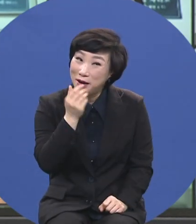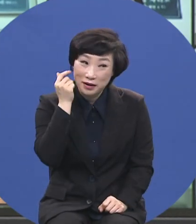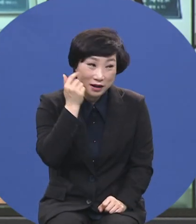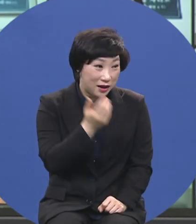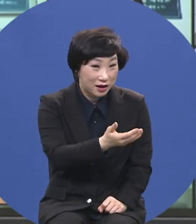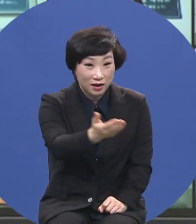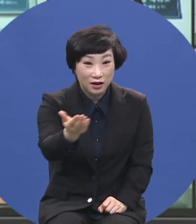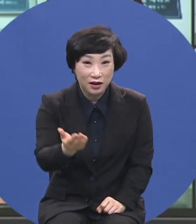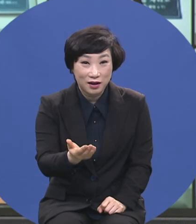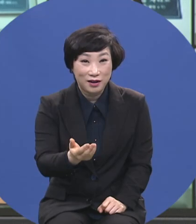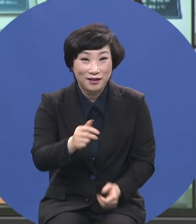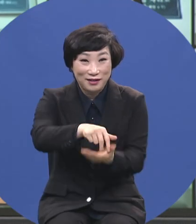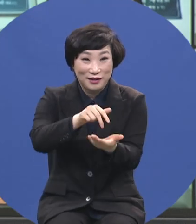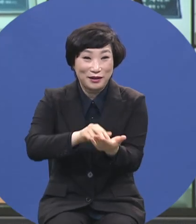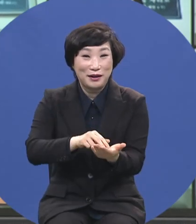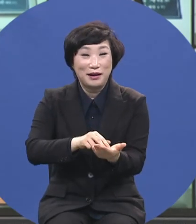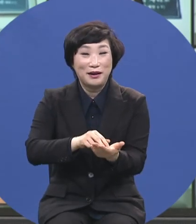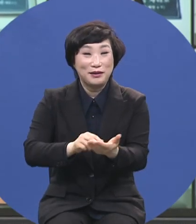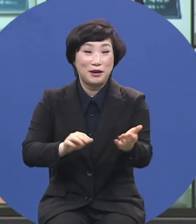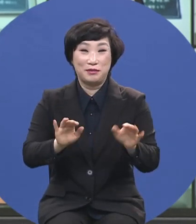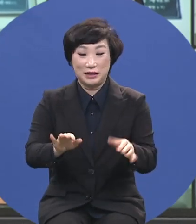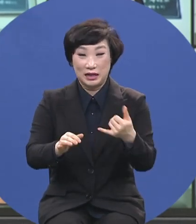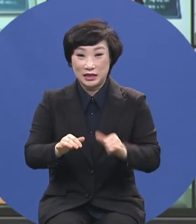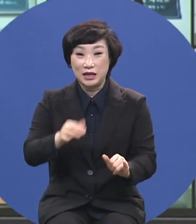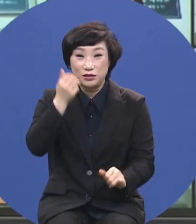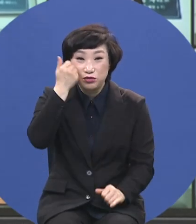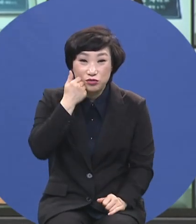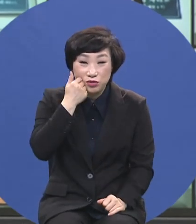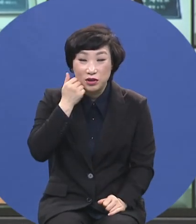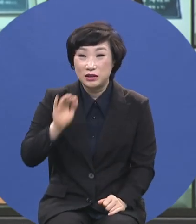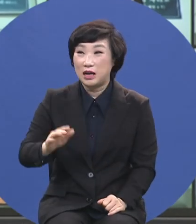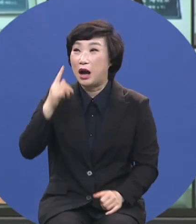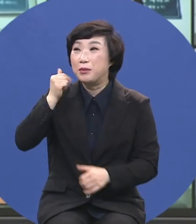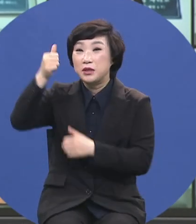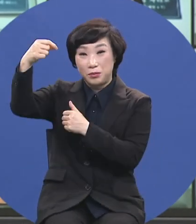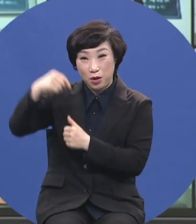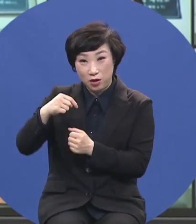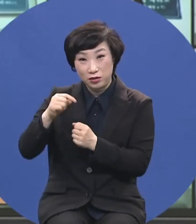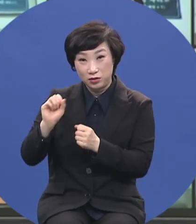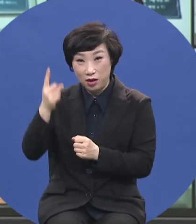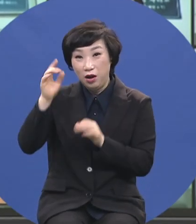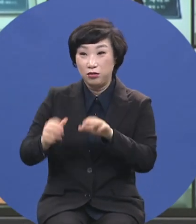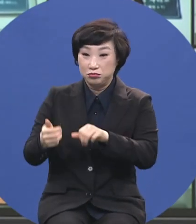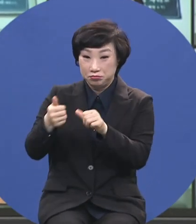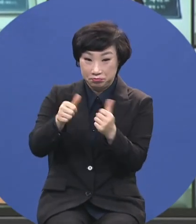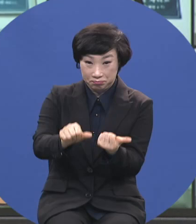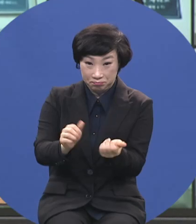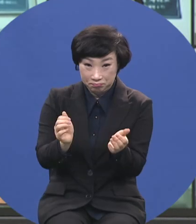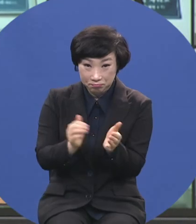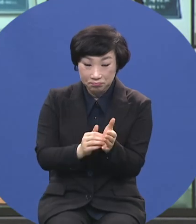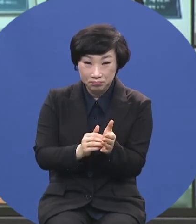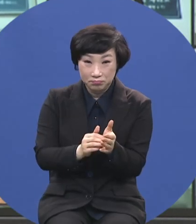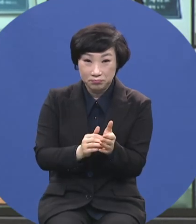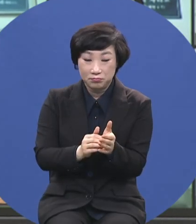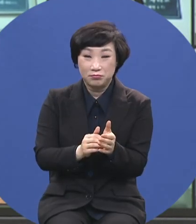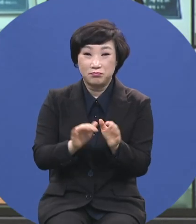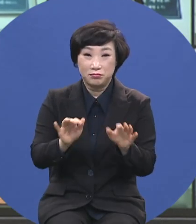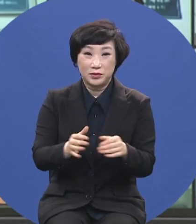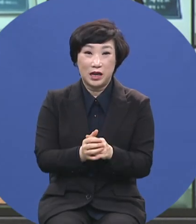있으며 어떤 자식이 아버지 명령에 의해서 죽어서